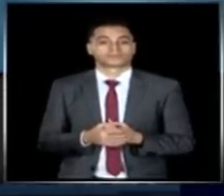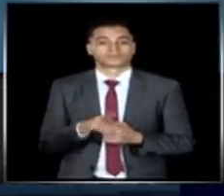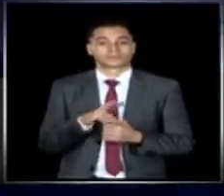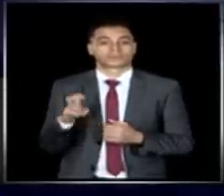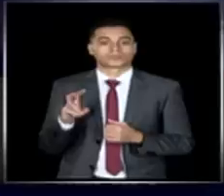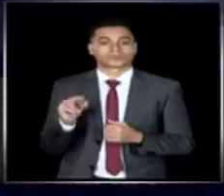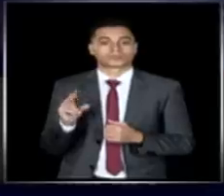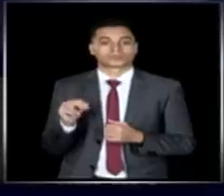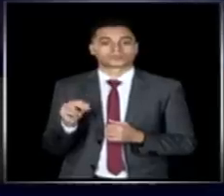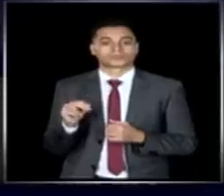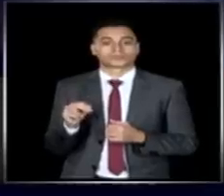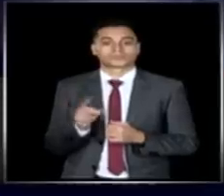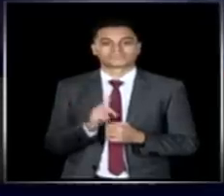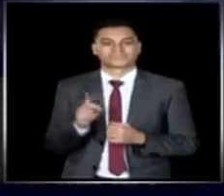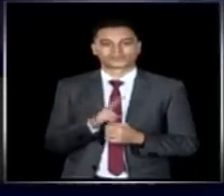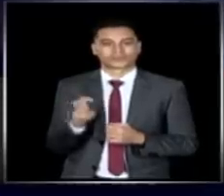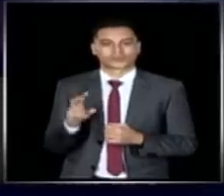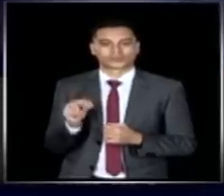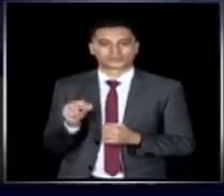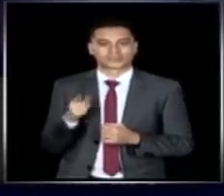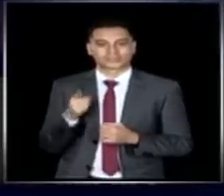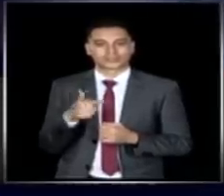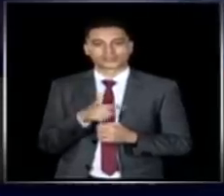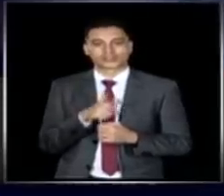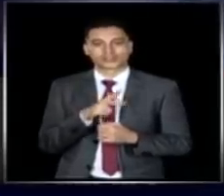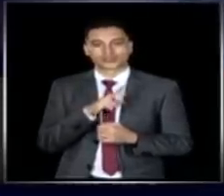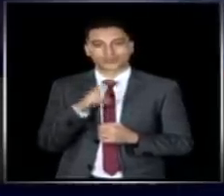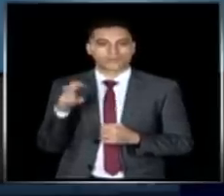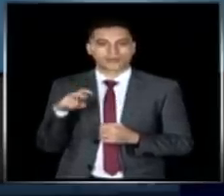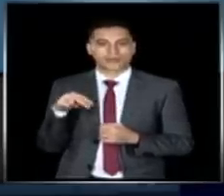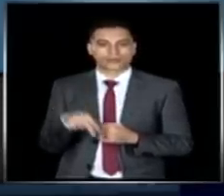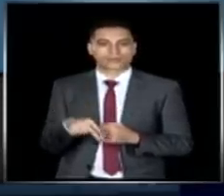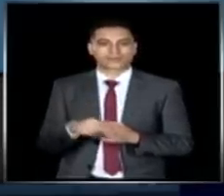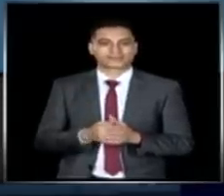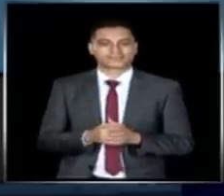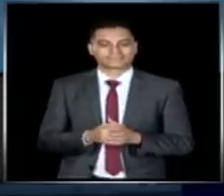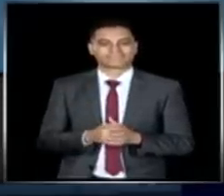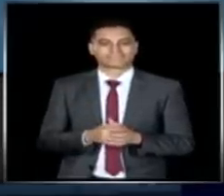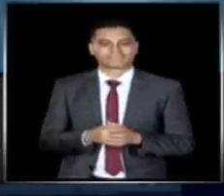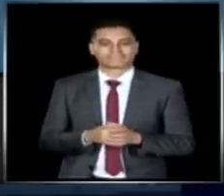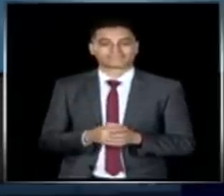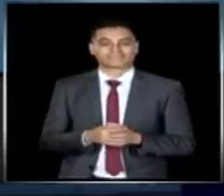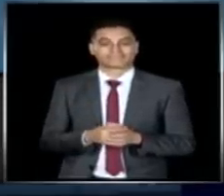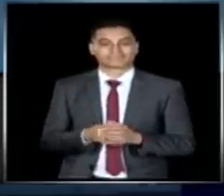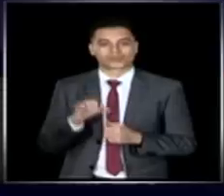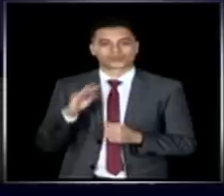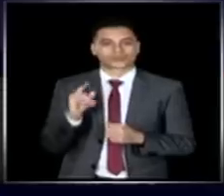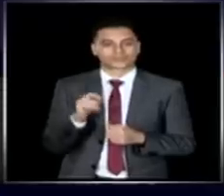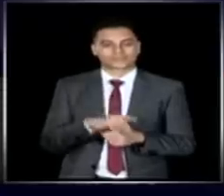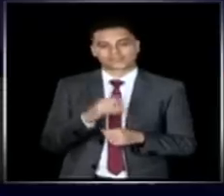سبعمية وعشرين. هي مش 720، هي 708. هارد لك يا